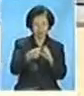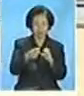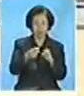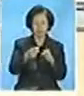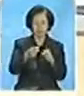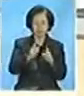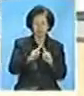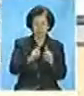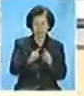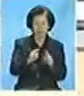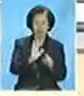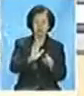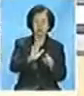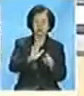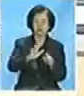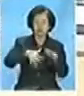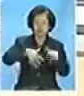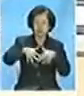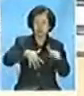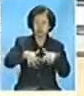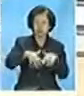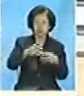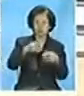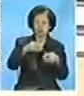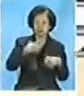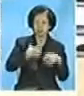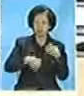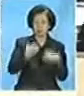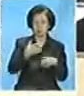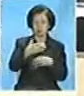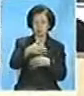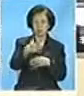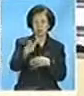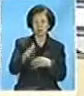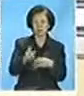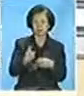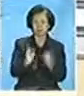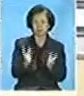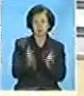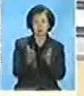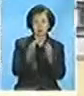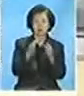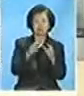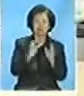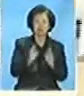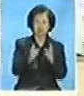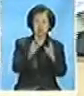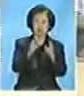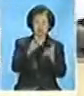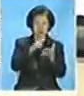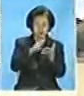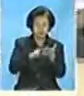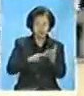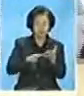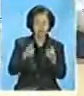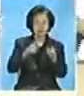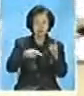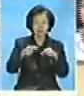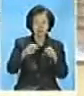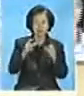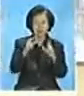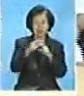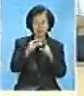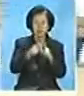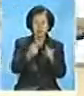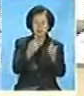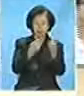ชาชนที่เดือดร้อนอยู่ข้างนอกในส่วนของที่เรียกร้องมาควรจะส่งเสริมหรือเร่งรัดการพิจารณานะครับในความร้องเรียนหรือปัญหา